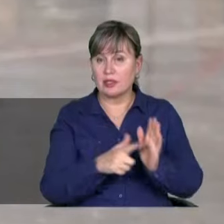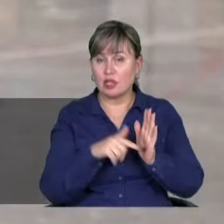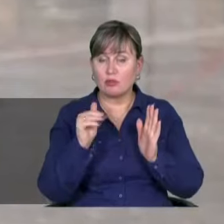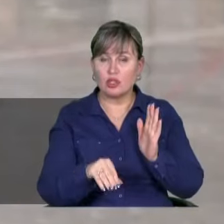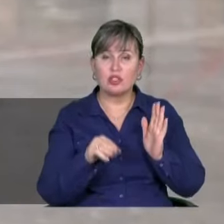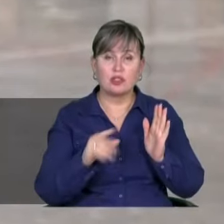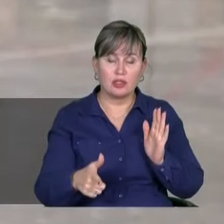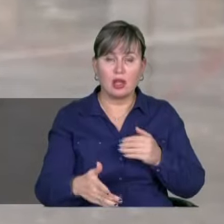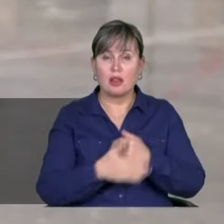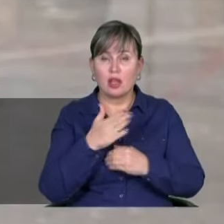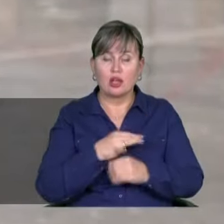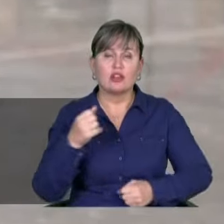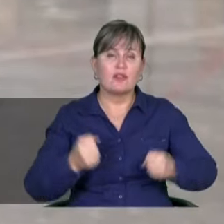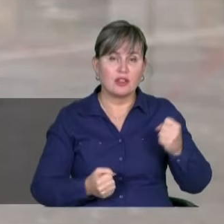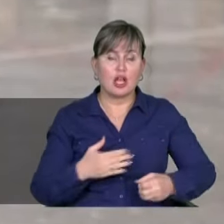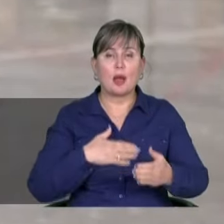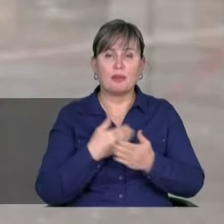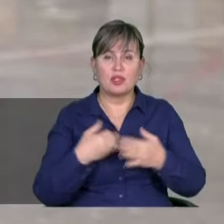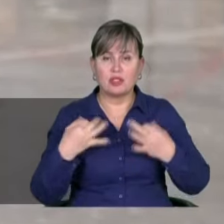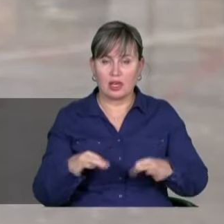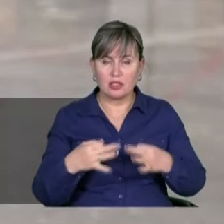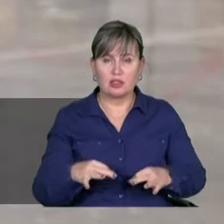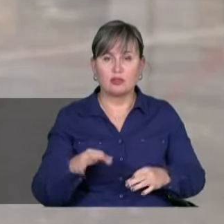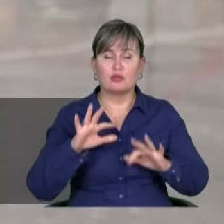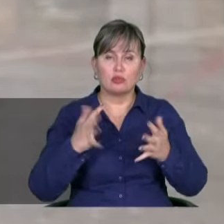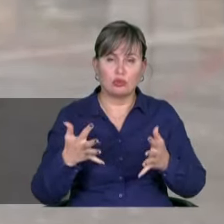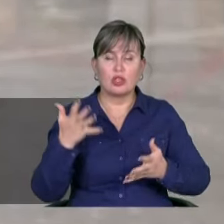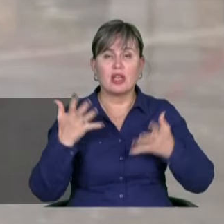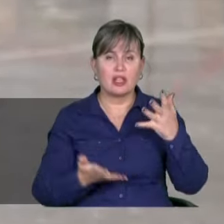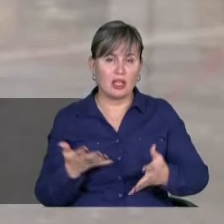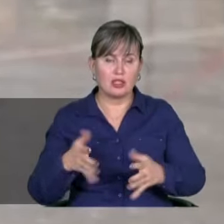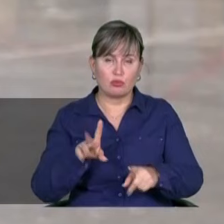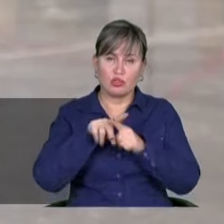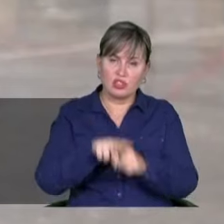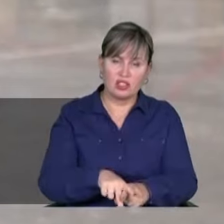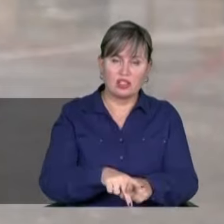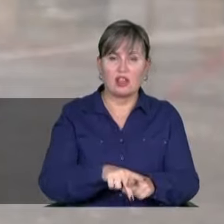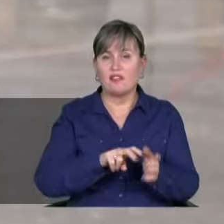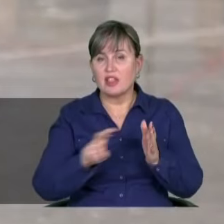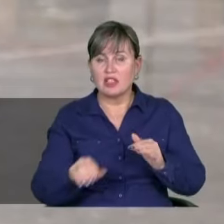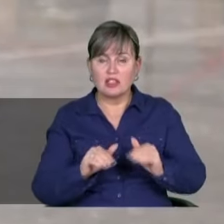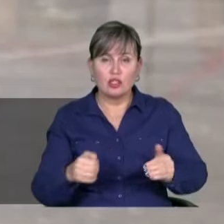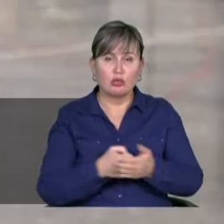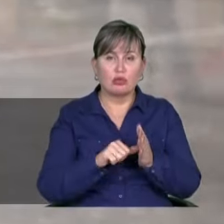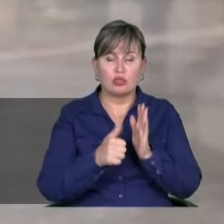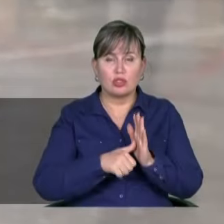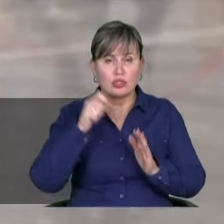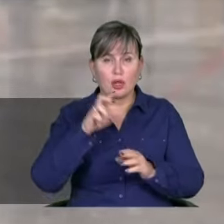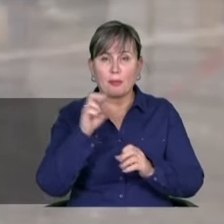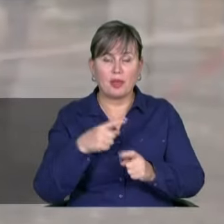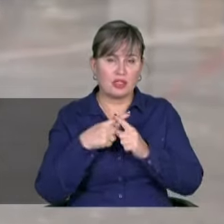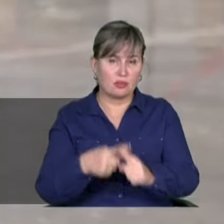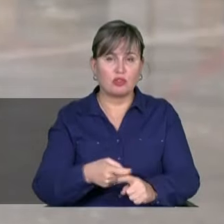тенге. Накажут и водители общественного транспорта в том случае, если они принудительно высадят детей до 16 лет без